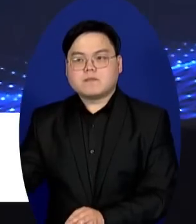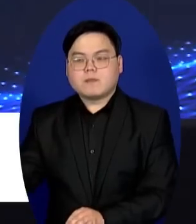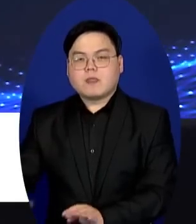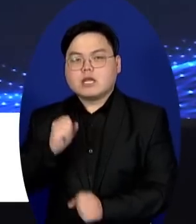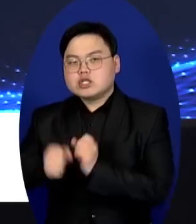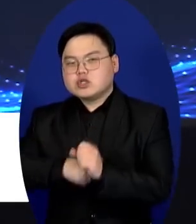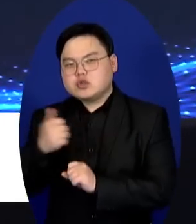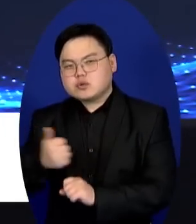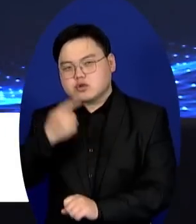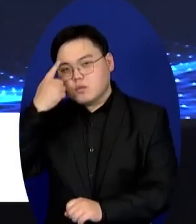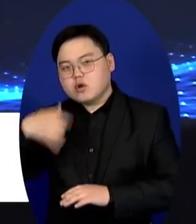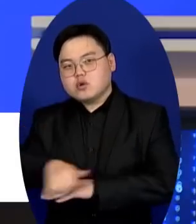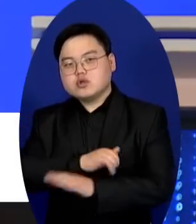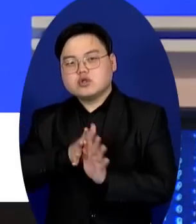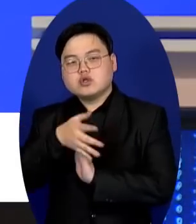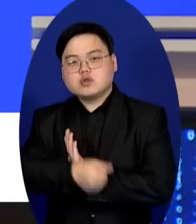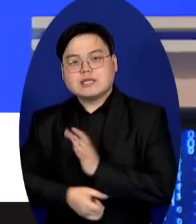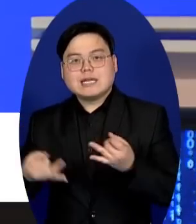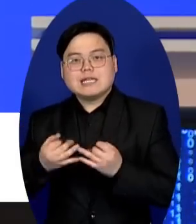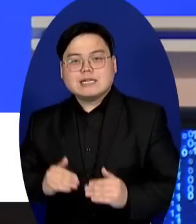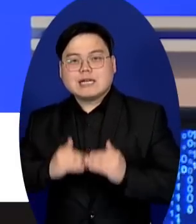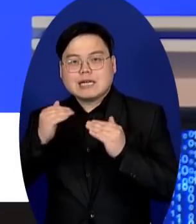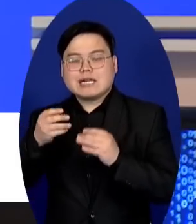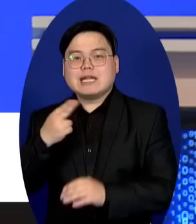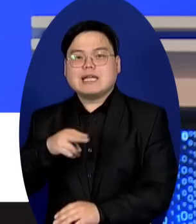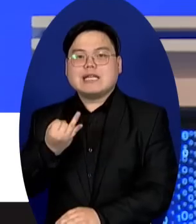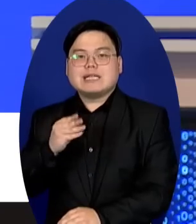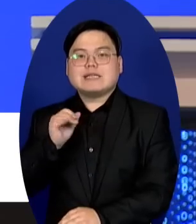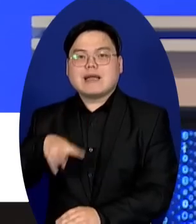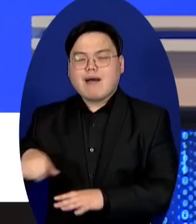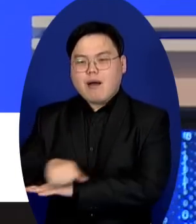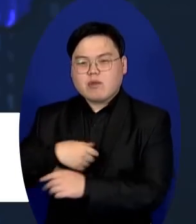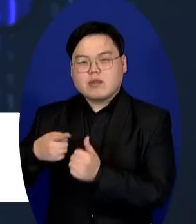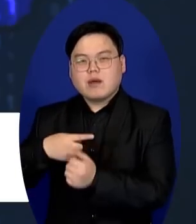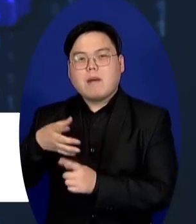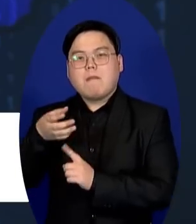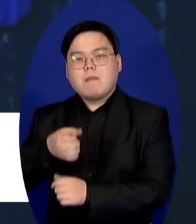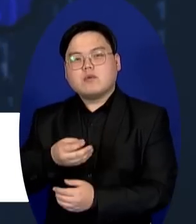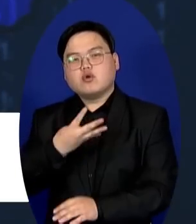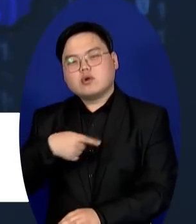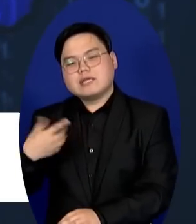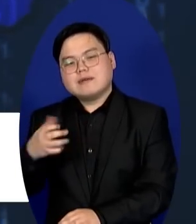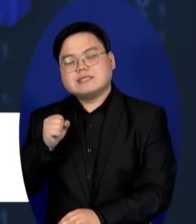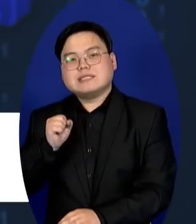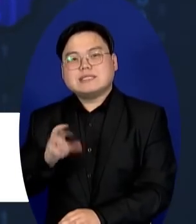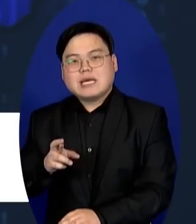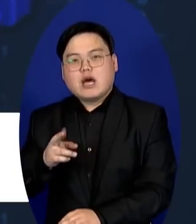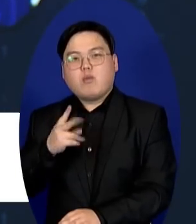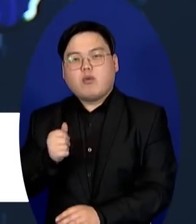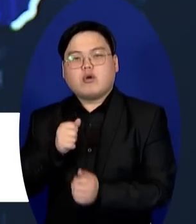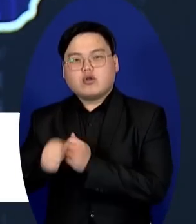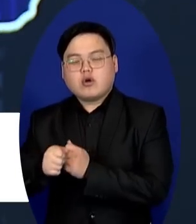Жил бүрийн улсын төсөвт цахим шилжилт дижитал аймаг нэрээр 4-5 тэрбум төгрөг төсөвлөж гар утас компьютер тараадаг муу жишгийг